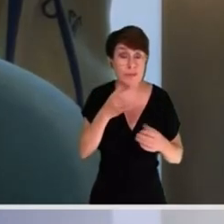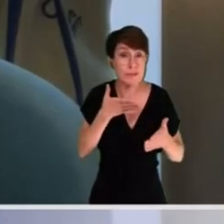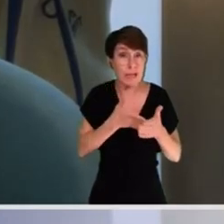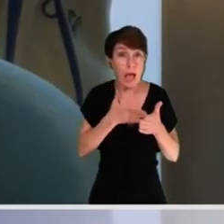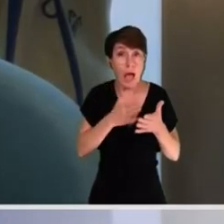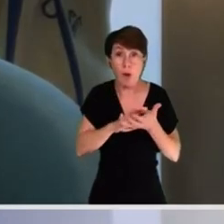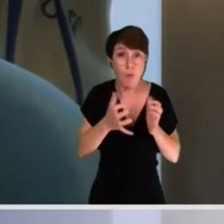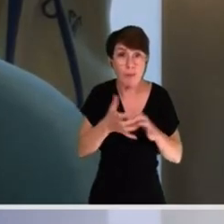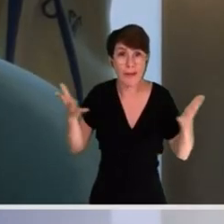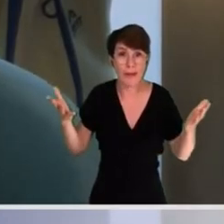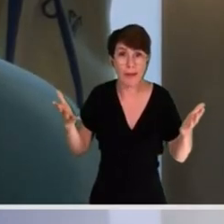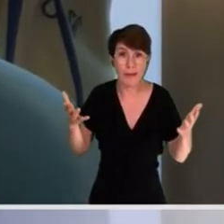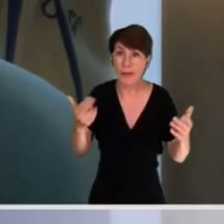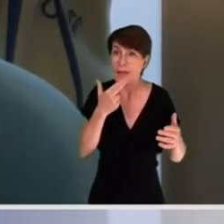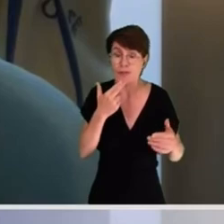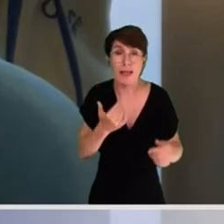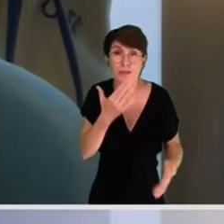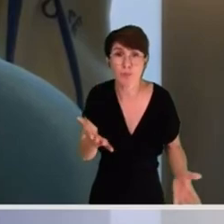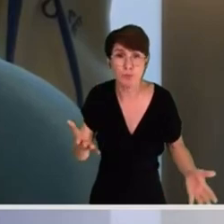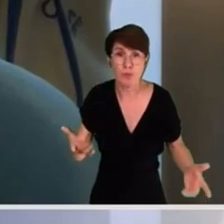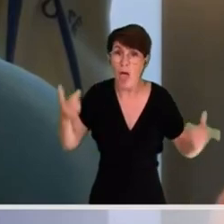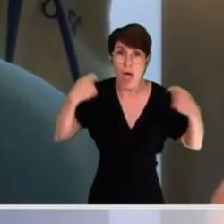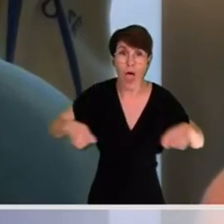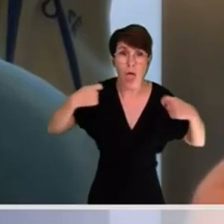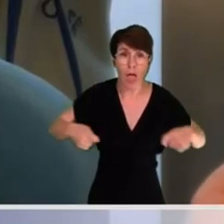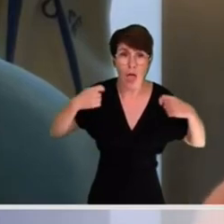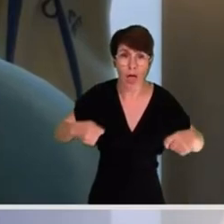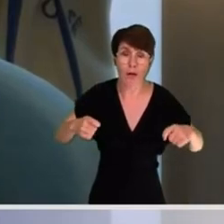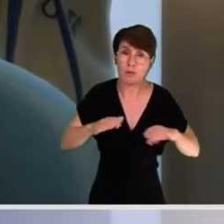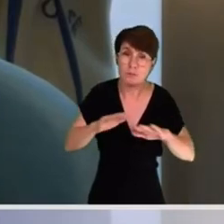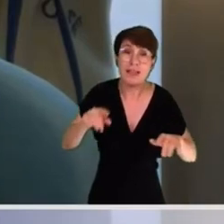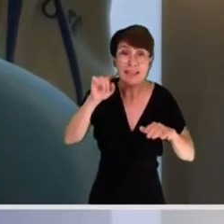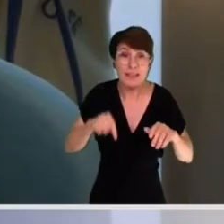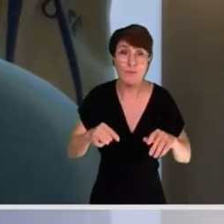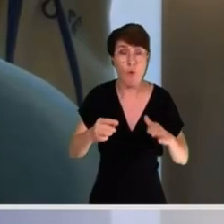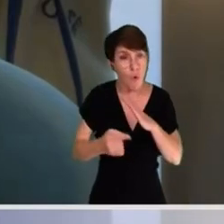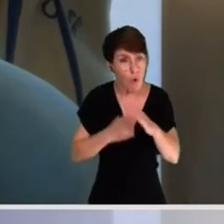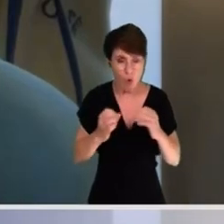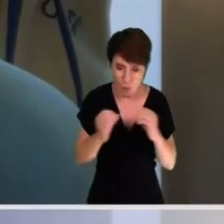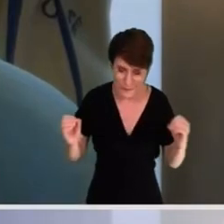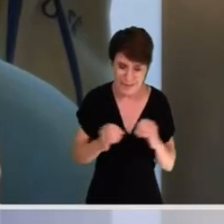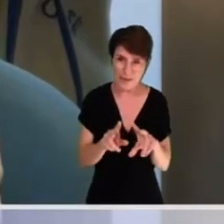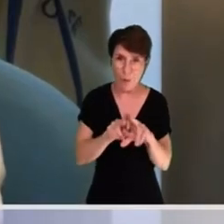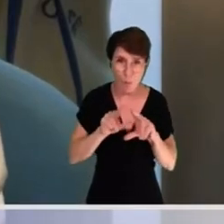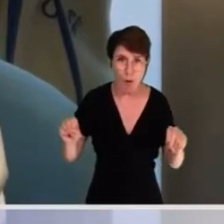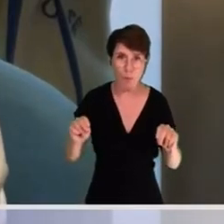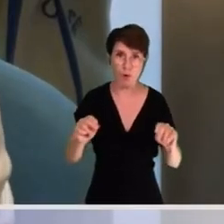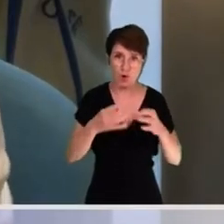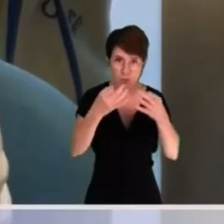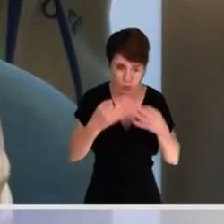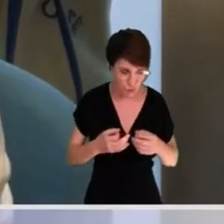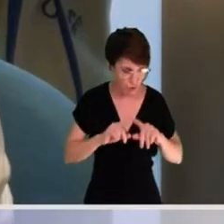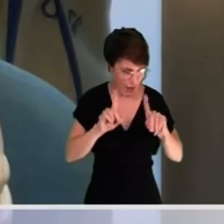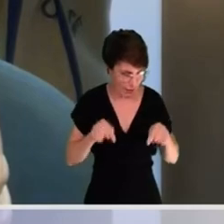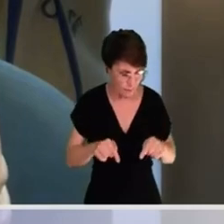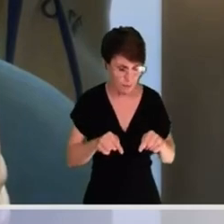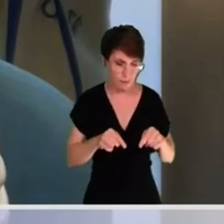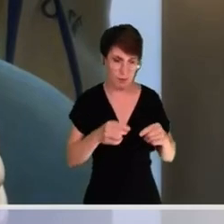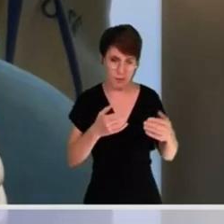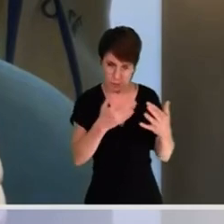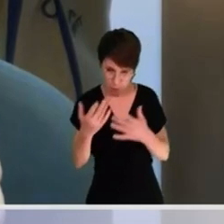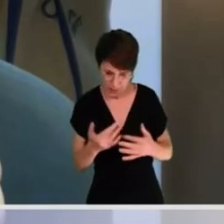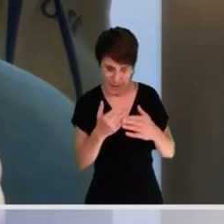inefficace et évidemment coûteuse. Il faut des budgets base zéro. par mission, et à partir de ces budgets